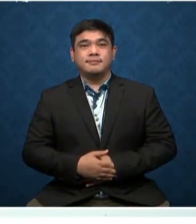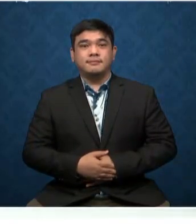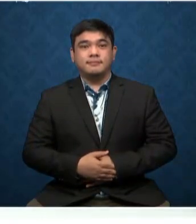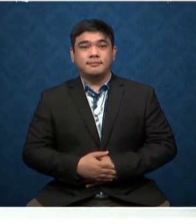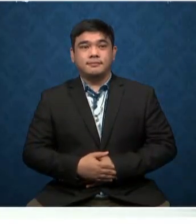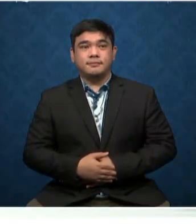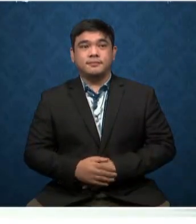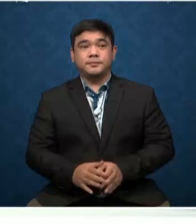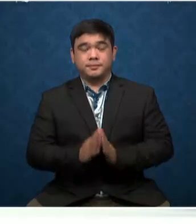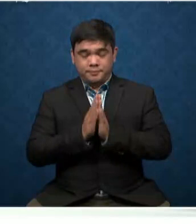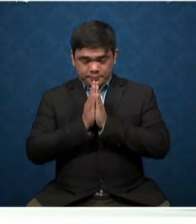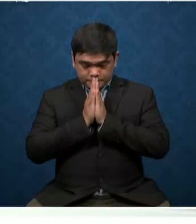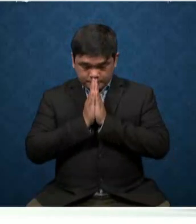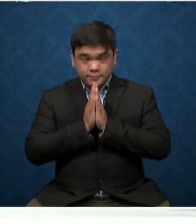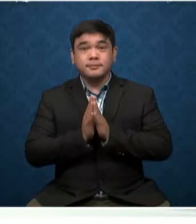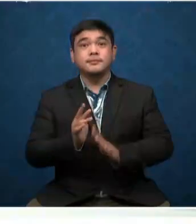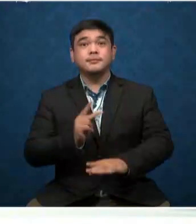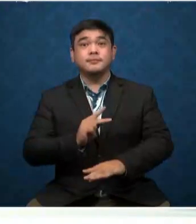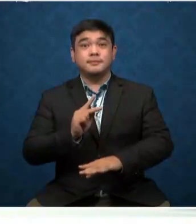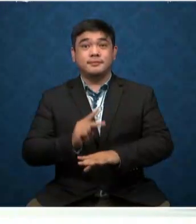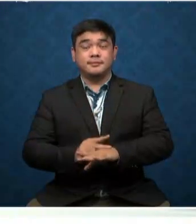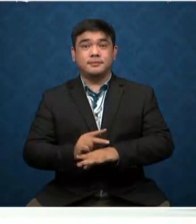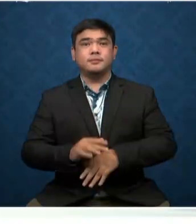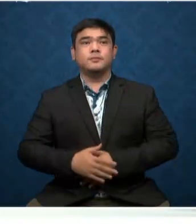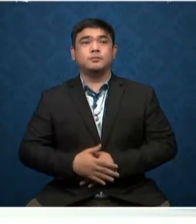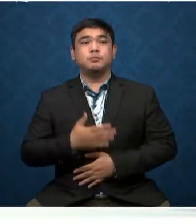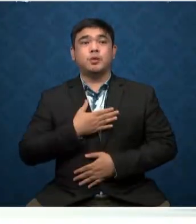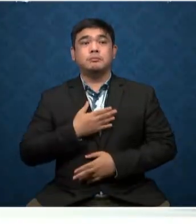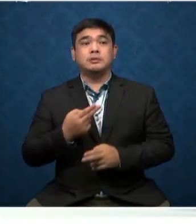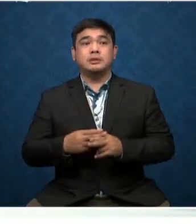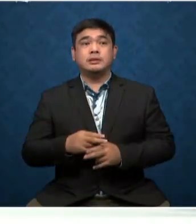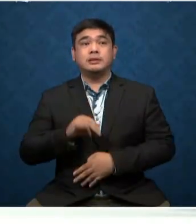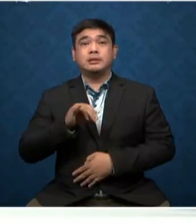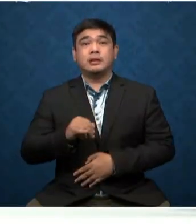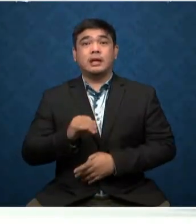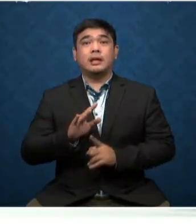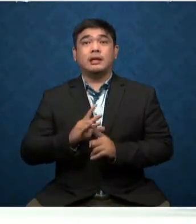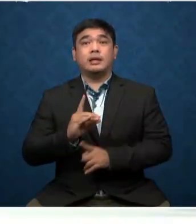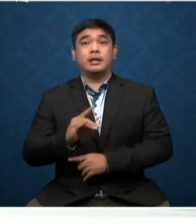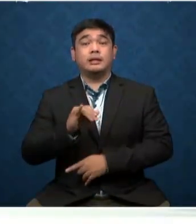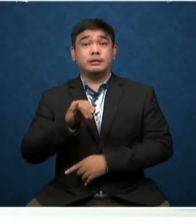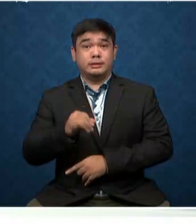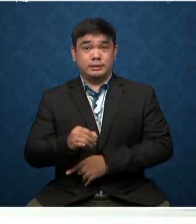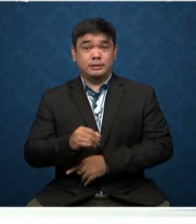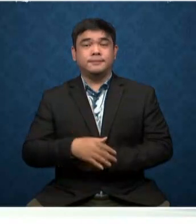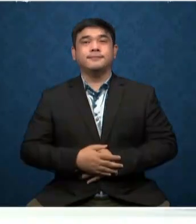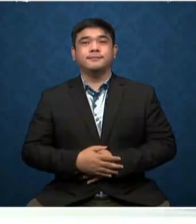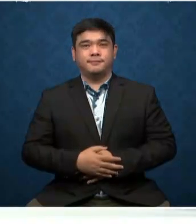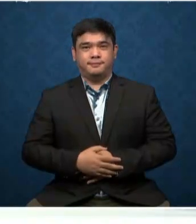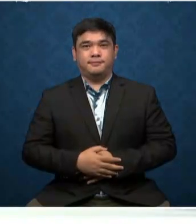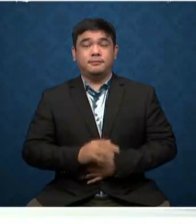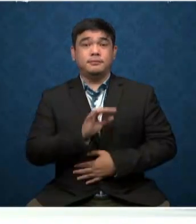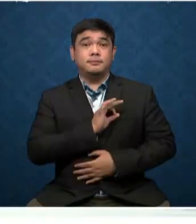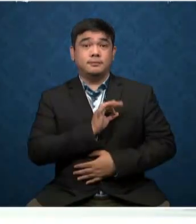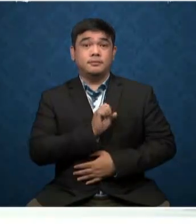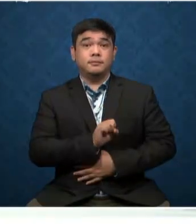กราบเรียนท่านประธานวุฒิสภาที่เคารพผมเจเดชอินสว่างสมาชิกวุฒิสภาใน